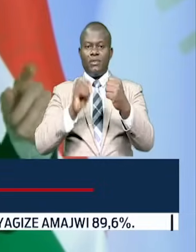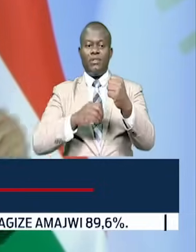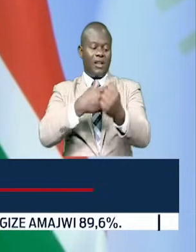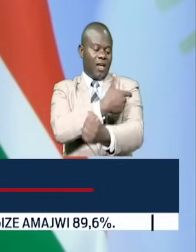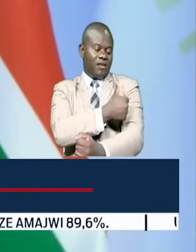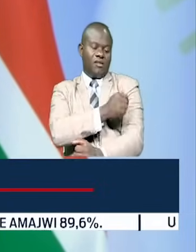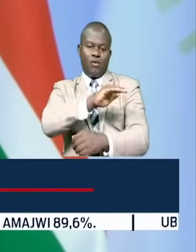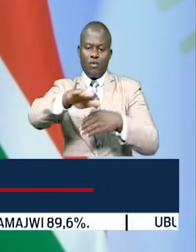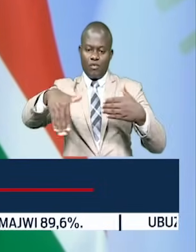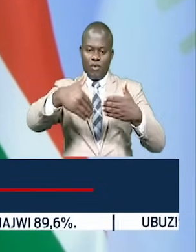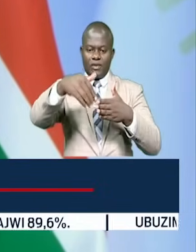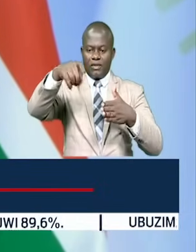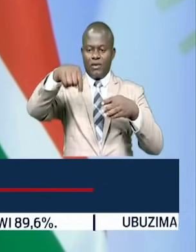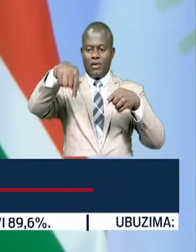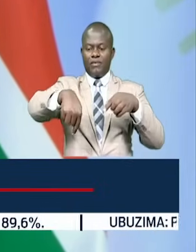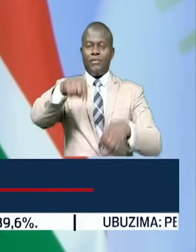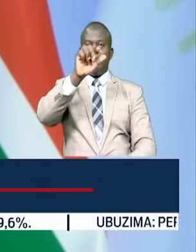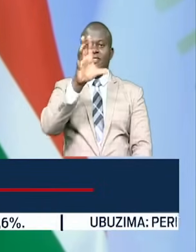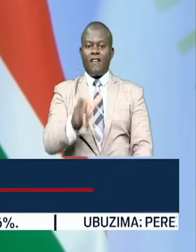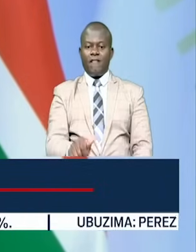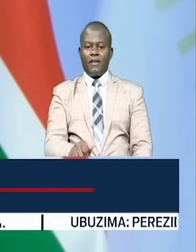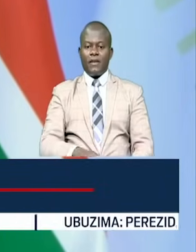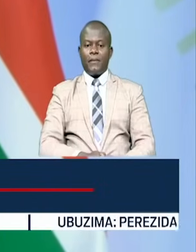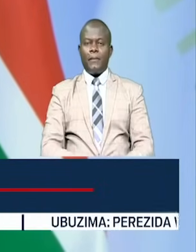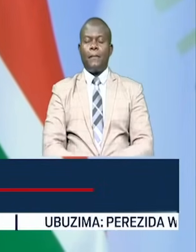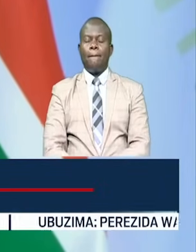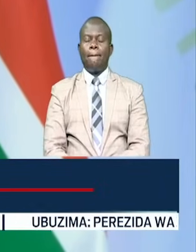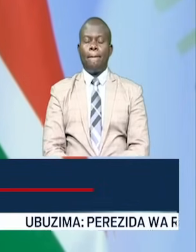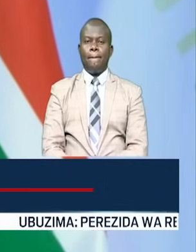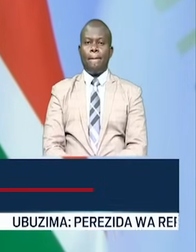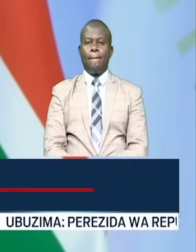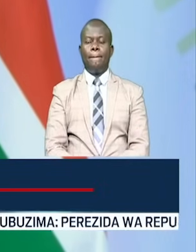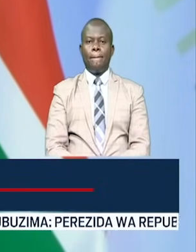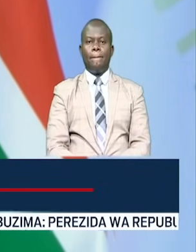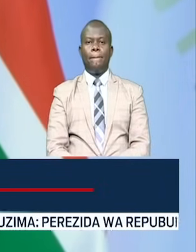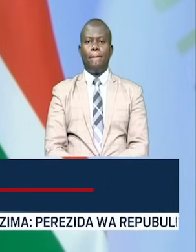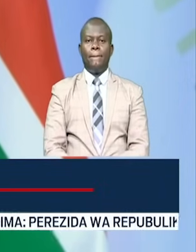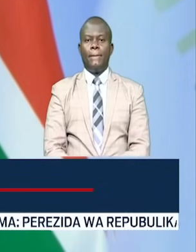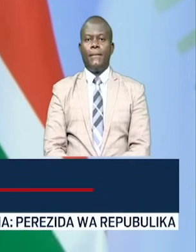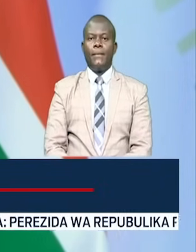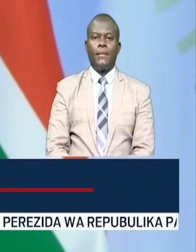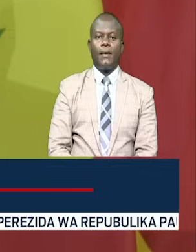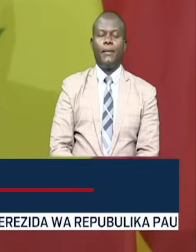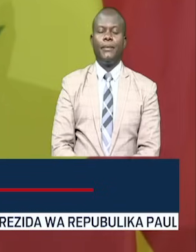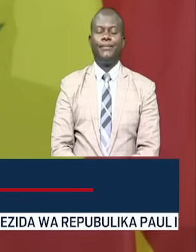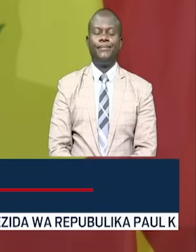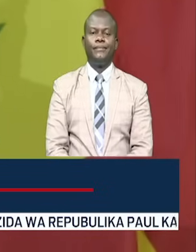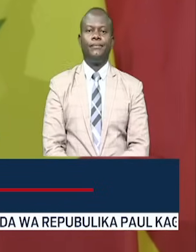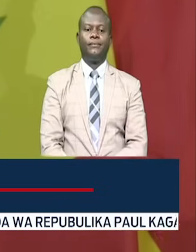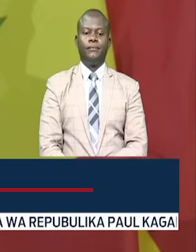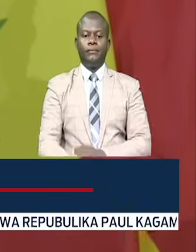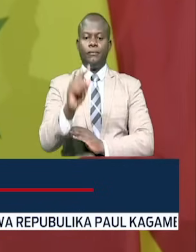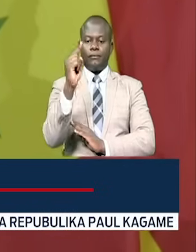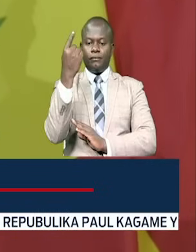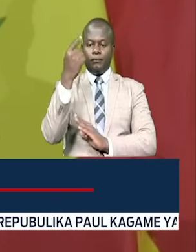mugabane you're producing 60% of the vaccines needed on the continent Umwe mu